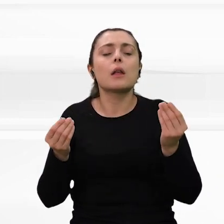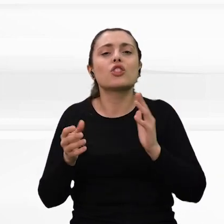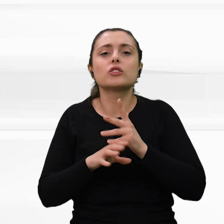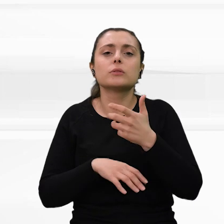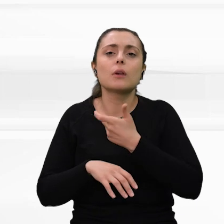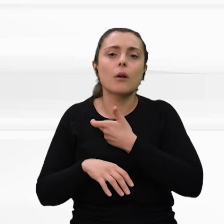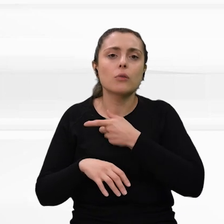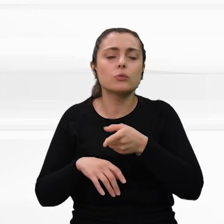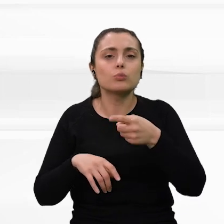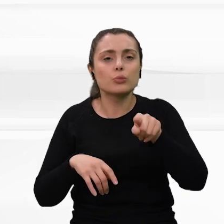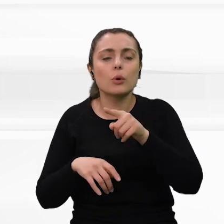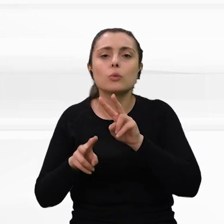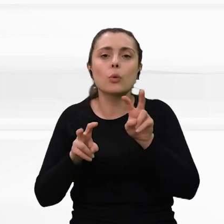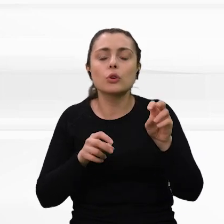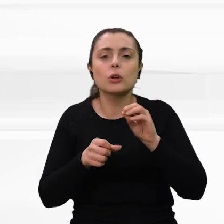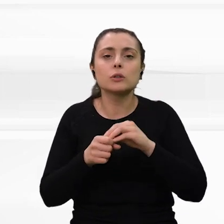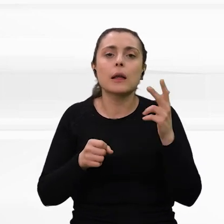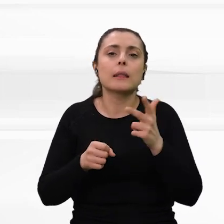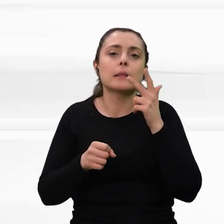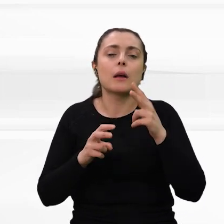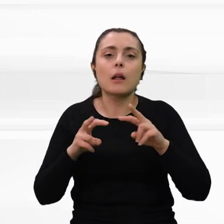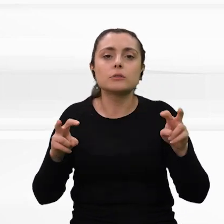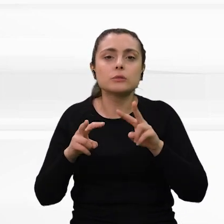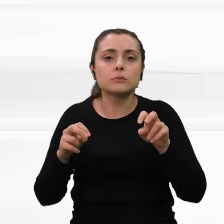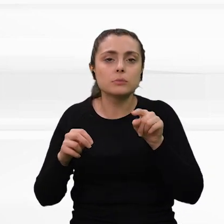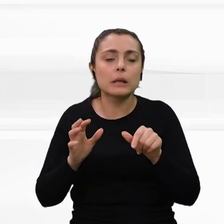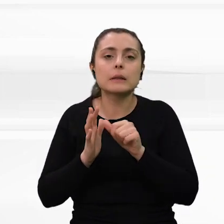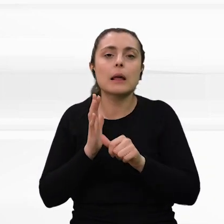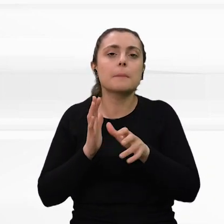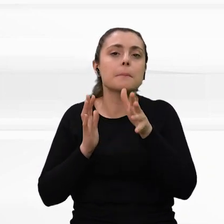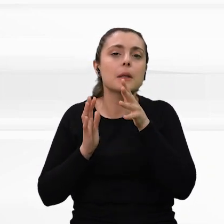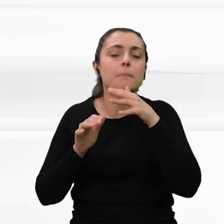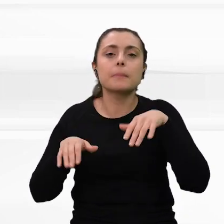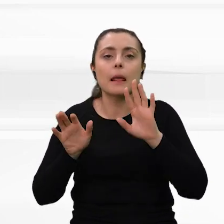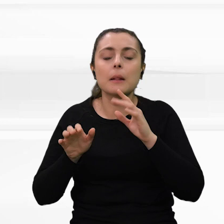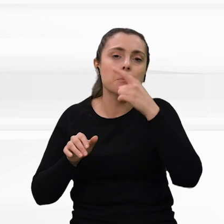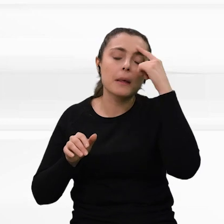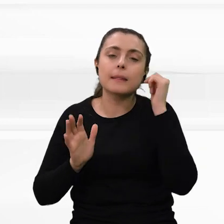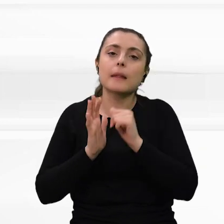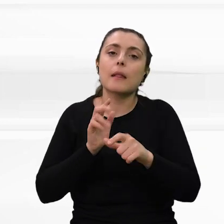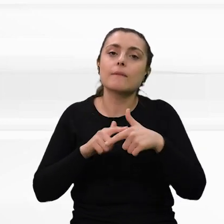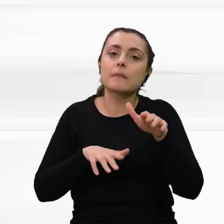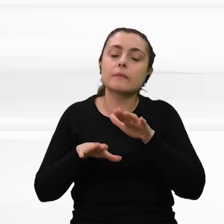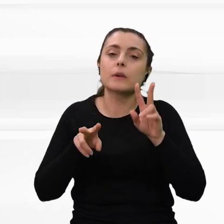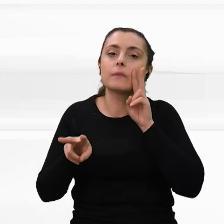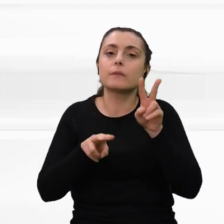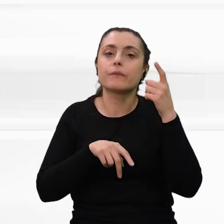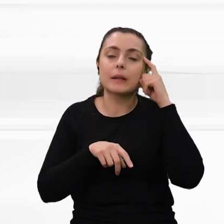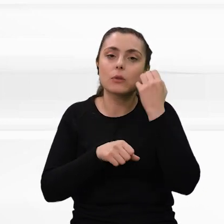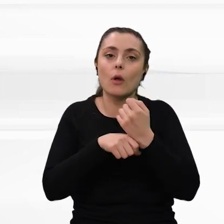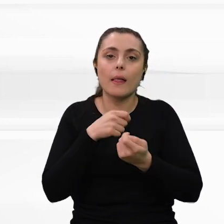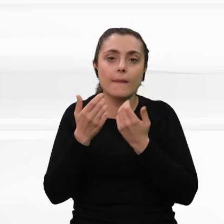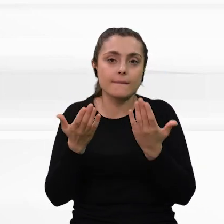genel geçer kanunları ve bunların olaylar üzerindeki etkisini araştırmak Tarih biliminin değil Belki de tarih felsefesinin